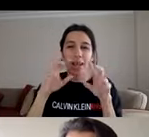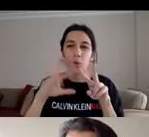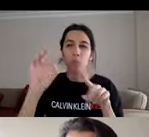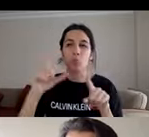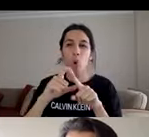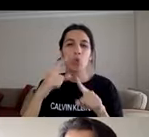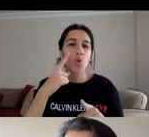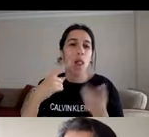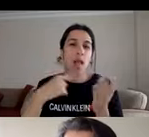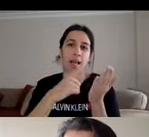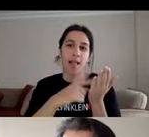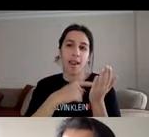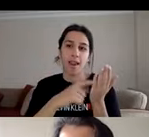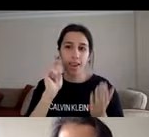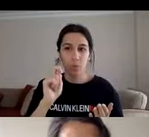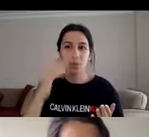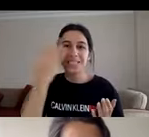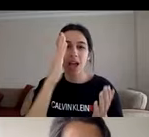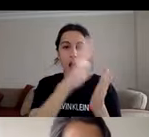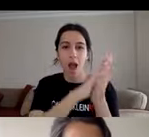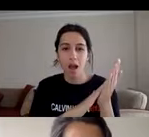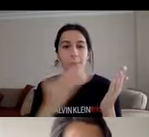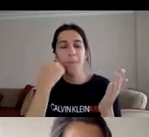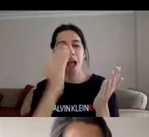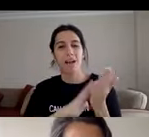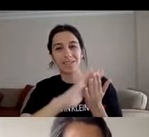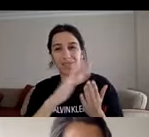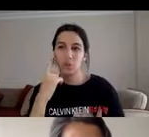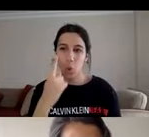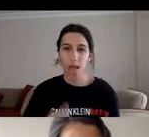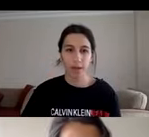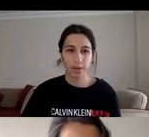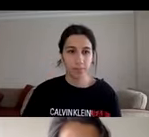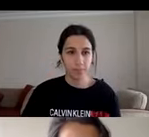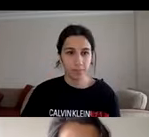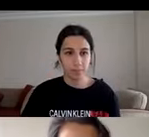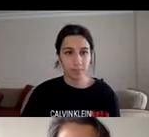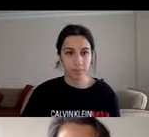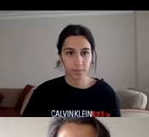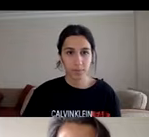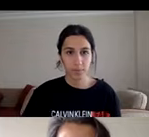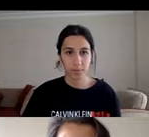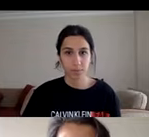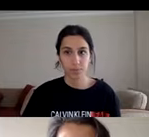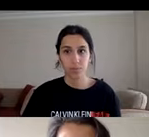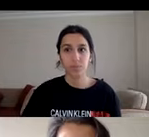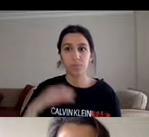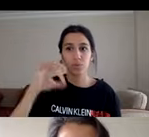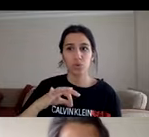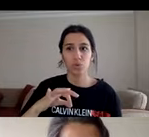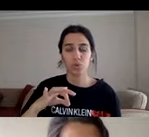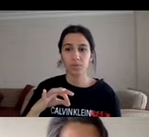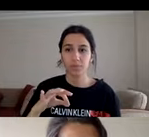başladık telefonlarımızda. Siyah üzerinde beyaz, kontrast düzeninde metin servis ediyoruz. Bugün ne mutlu ki